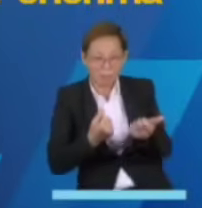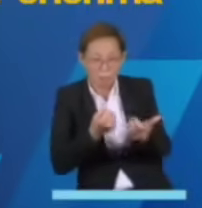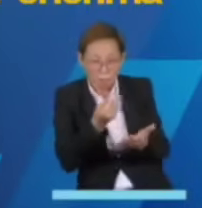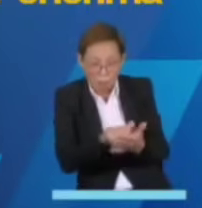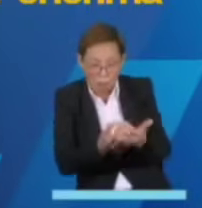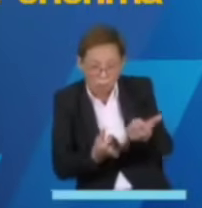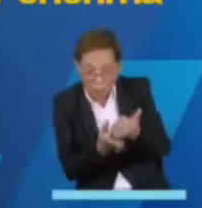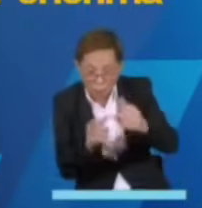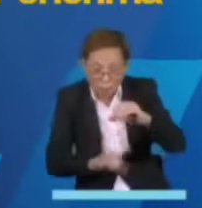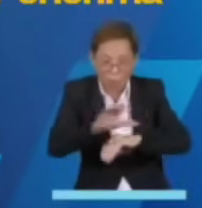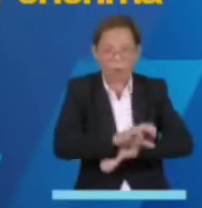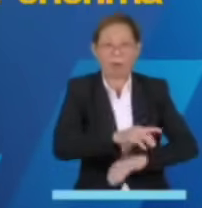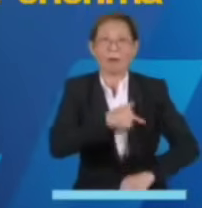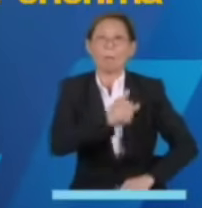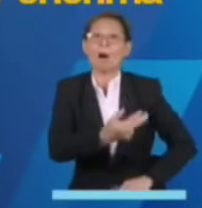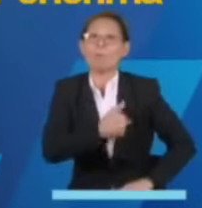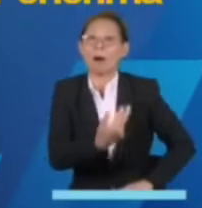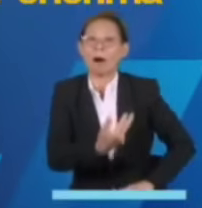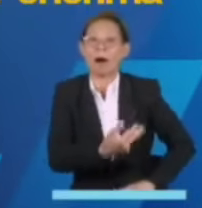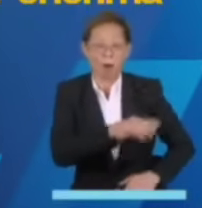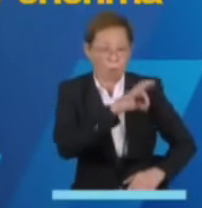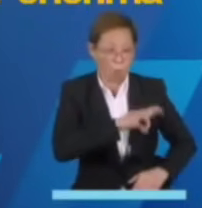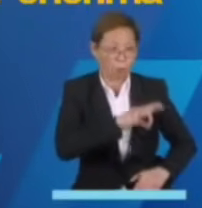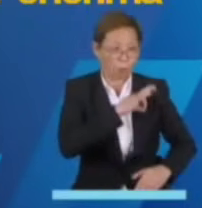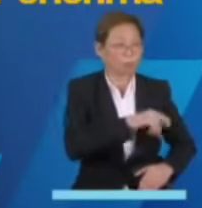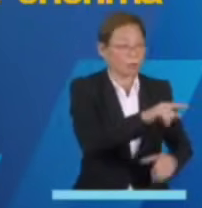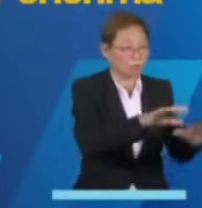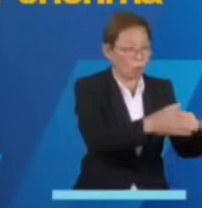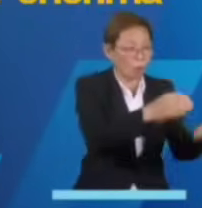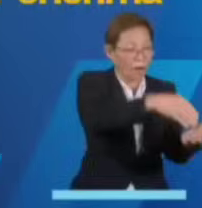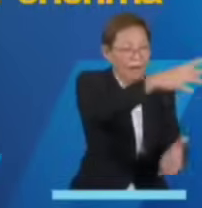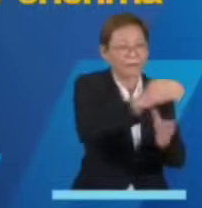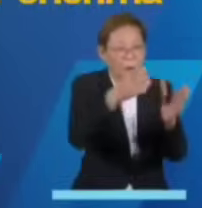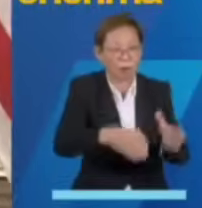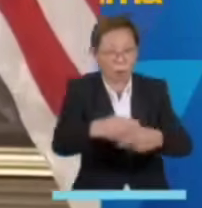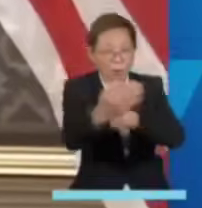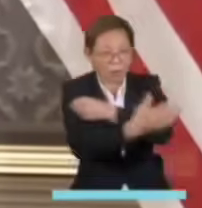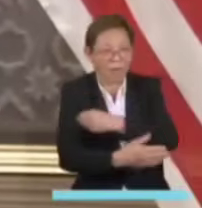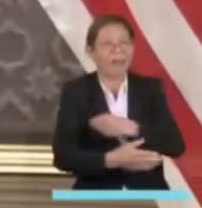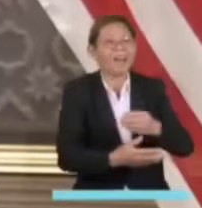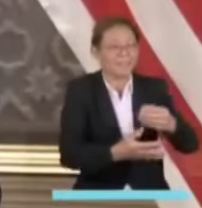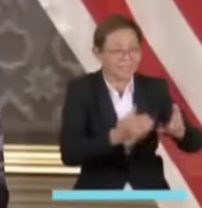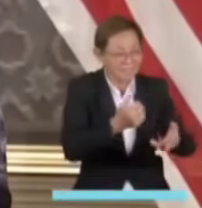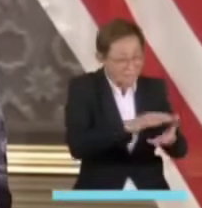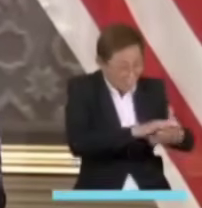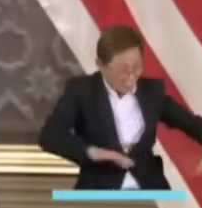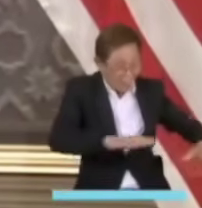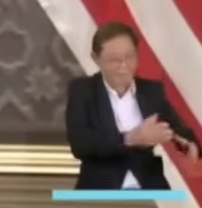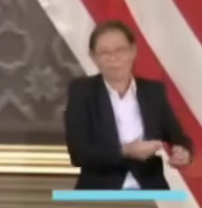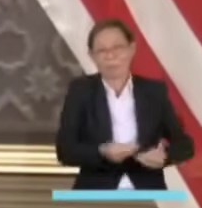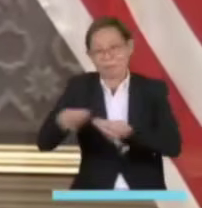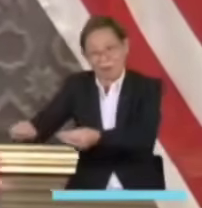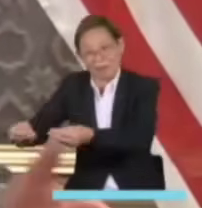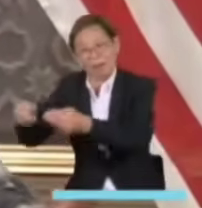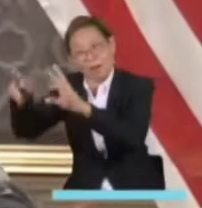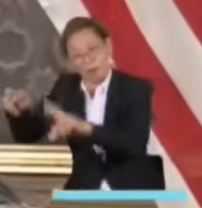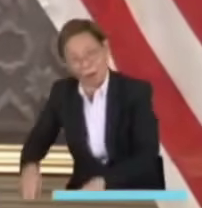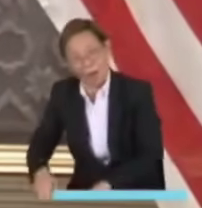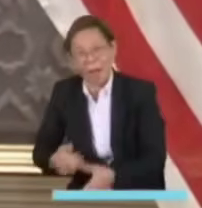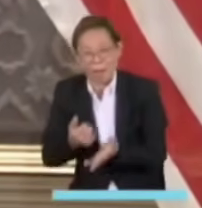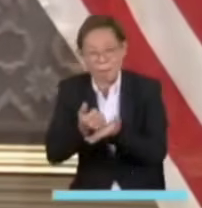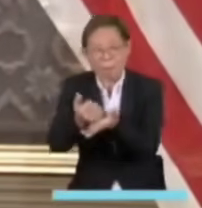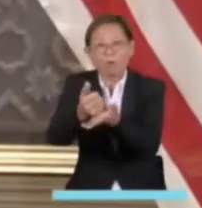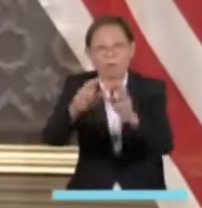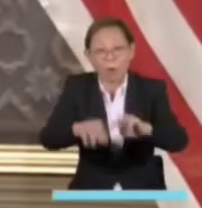yang menguntungkan golongan kaya dan warga asing. Ya. Kemudian bantuan murid sekolah, yang ada